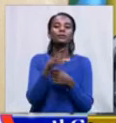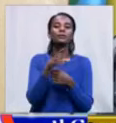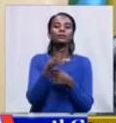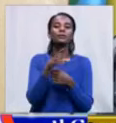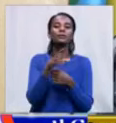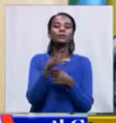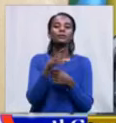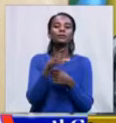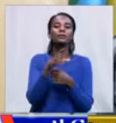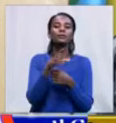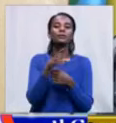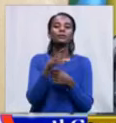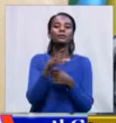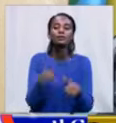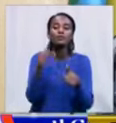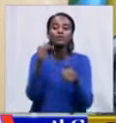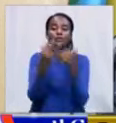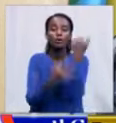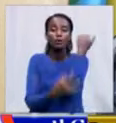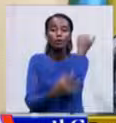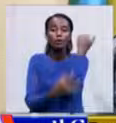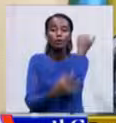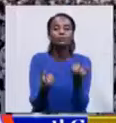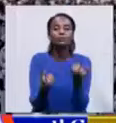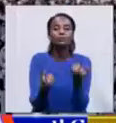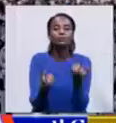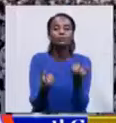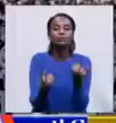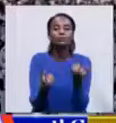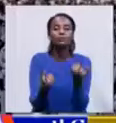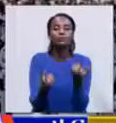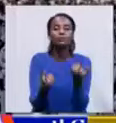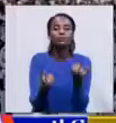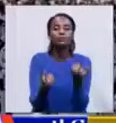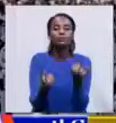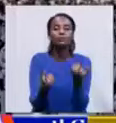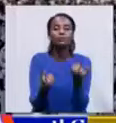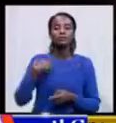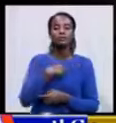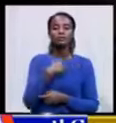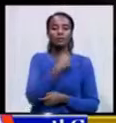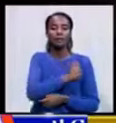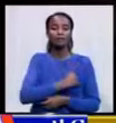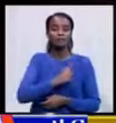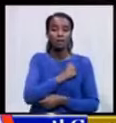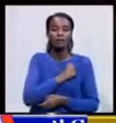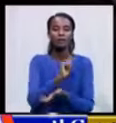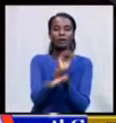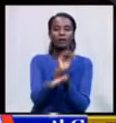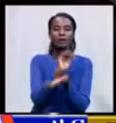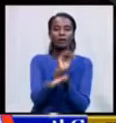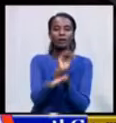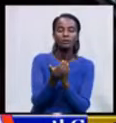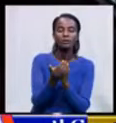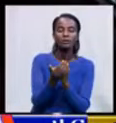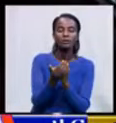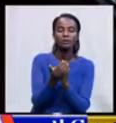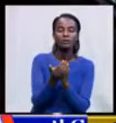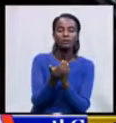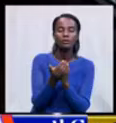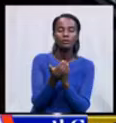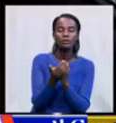ዘንድሮ በተለይ ለድሆች ብዙ ነገር የተዘጋባቸው ጊዜ ነው አለን። እኛ የተሳዘንን እንደሆነ አላህ